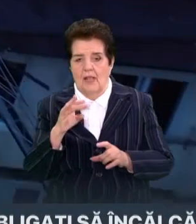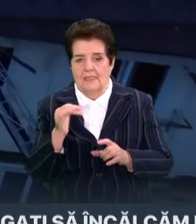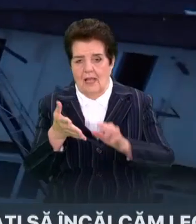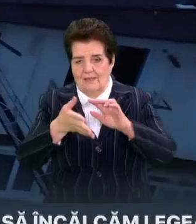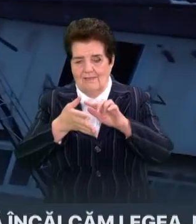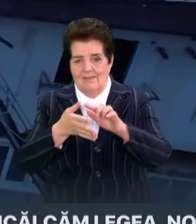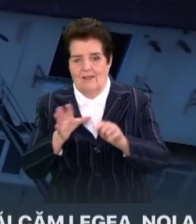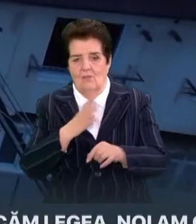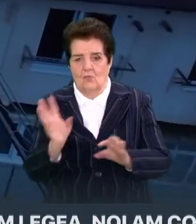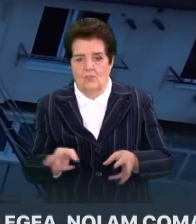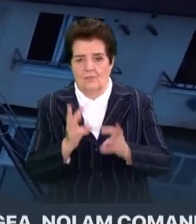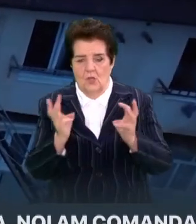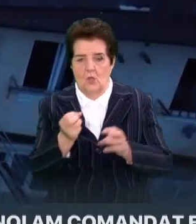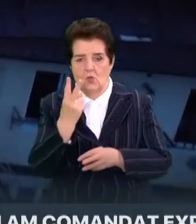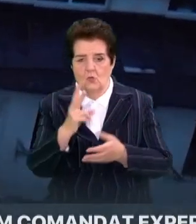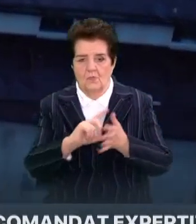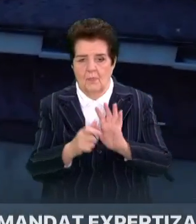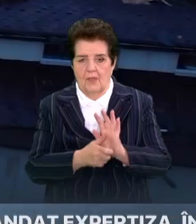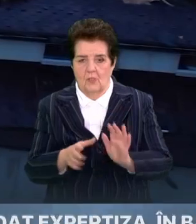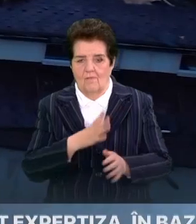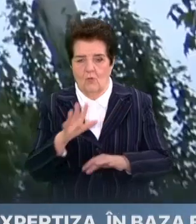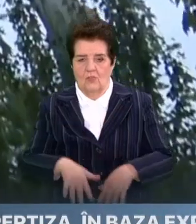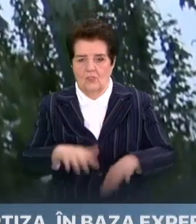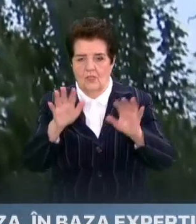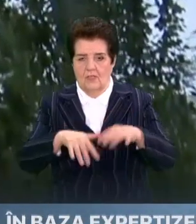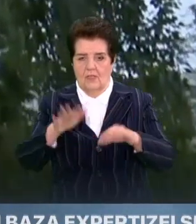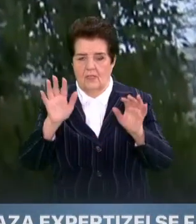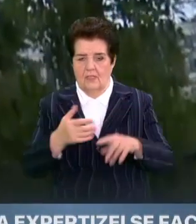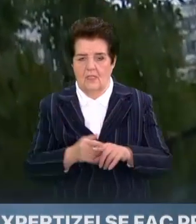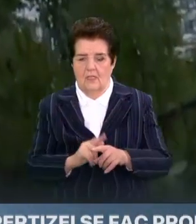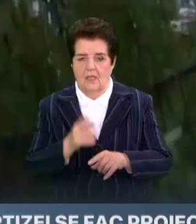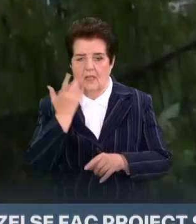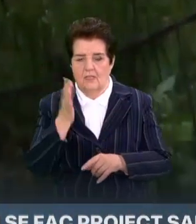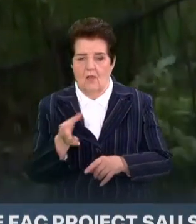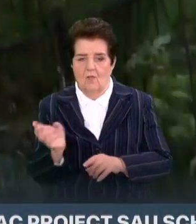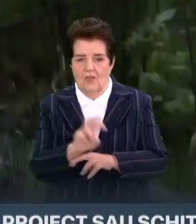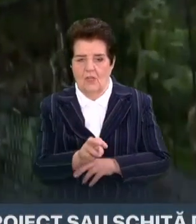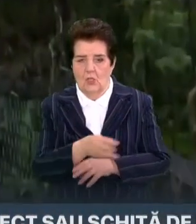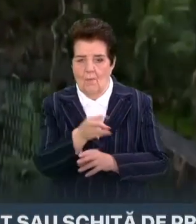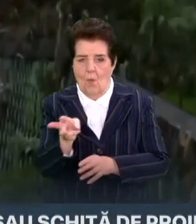flăcări, iar alte 12 apartamente au fost inundate în timpul intervenției pompierilor.